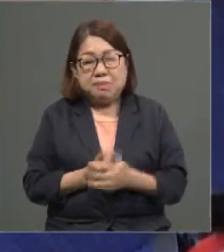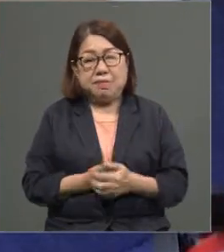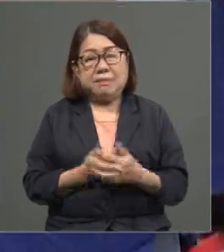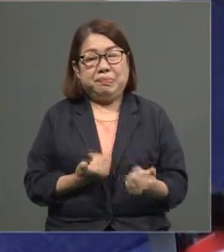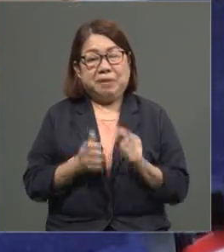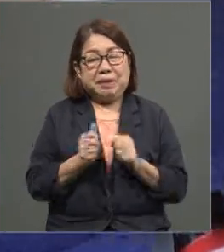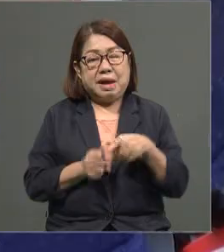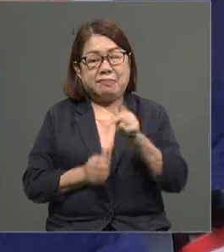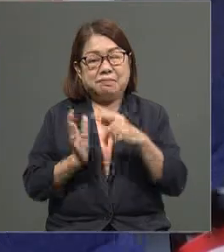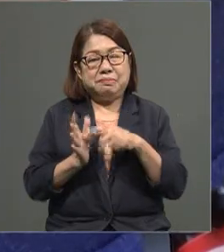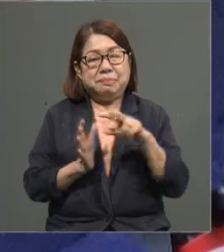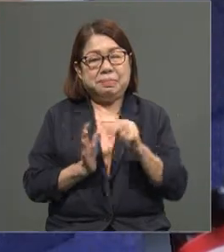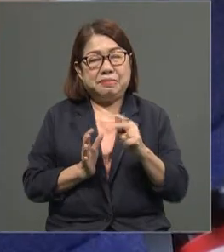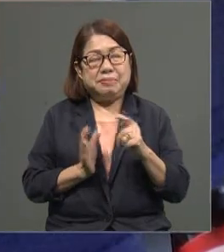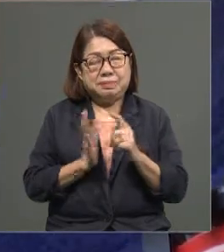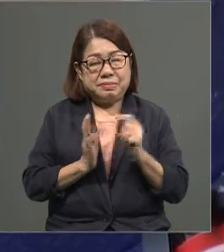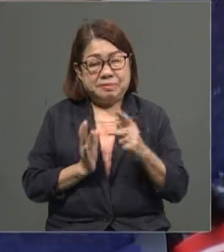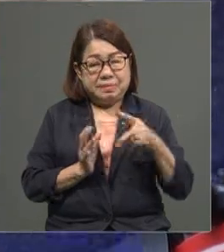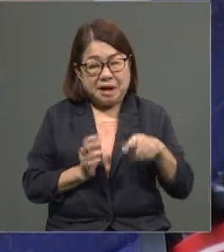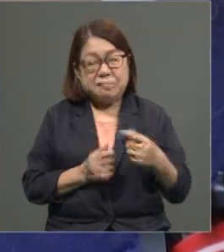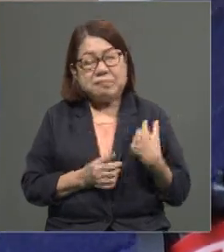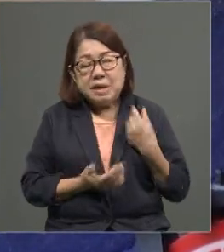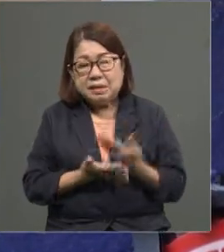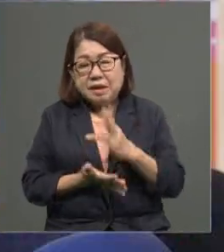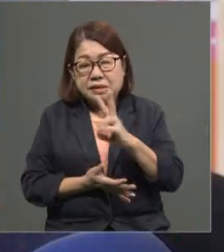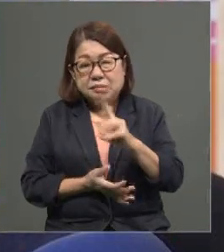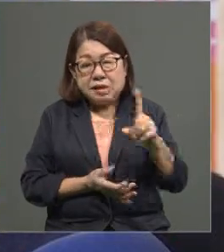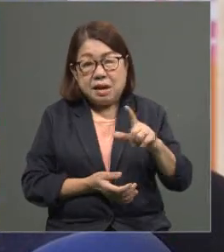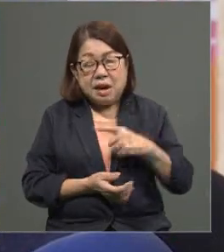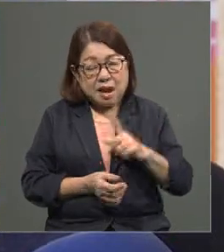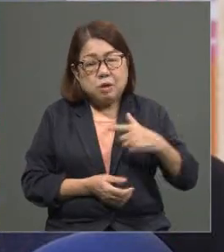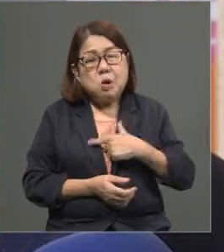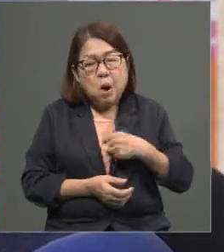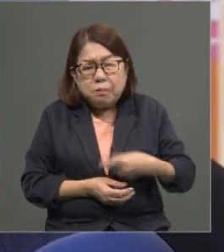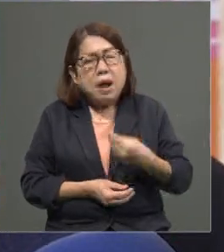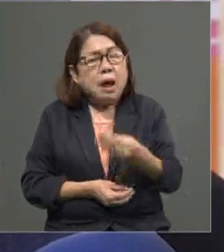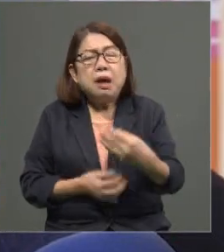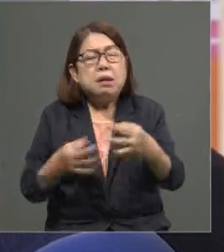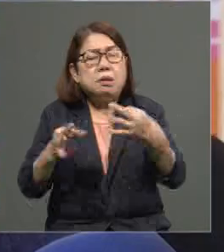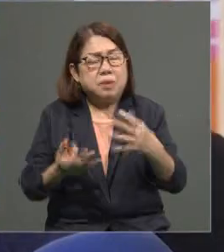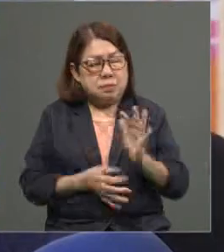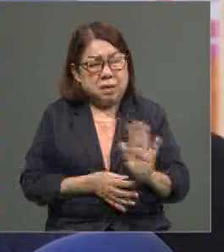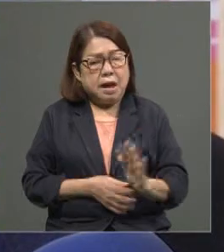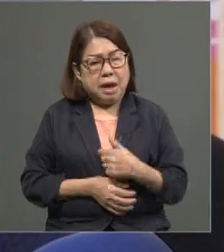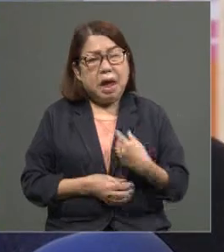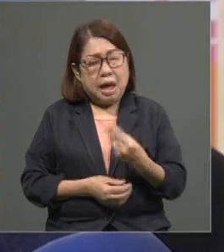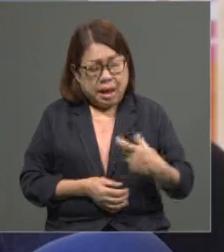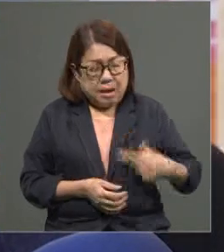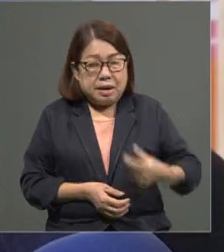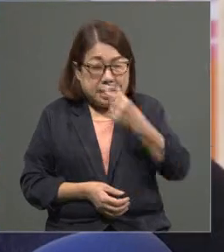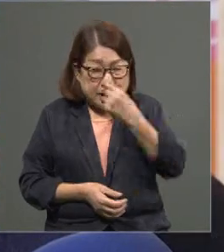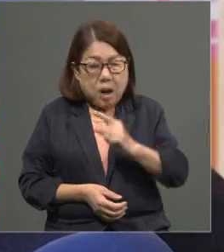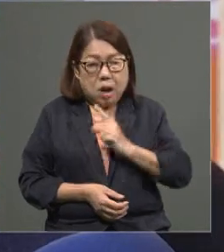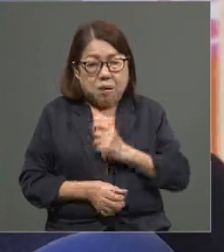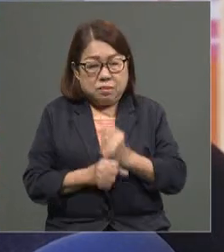คือ71ล้านบาทเนี่ยทางเจ้อ้อยเขายืนยันว่าไม่ใช่ให้โดยเสน่หาแต่ให้ทนายตั้มเนี่ยเป็นตัวกลางเพื่อมาให้ท